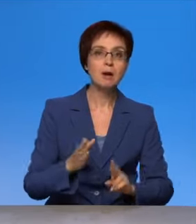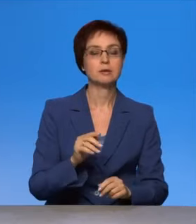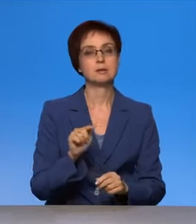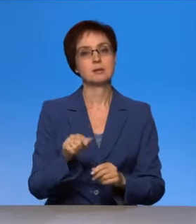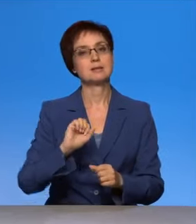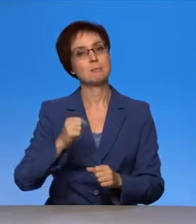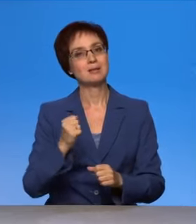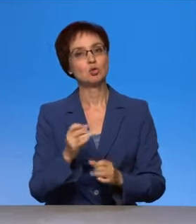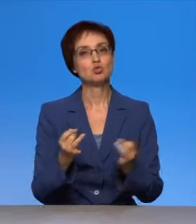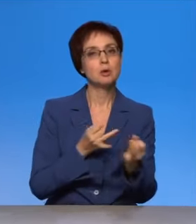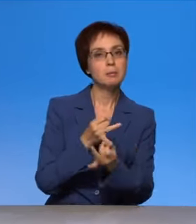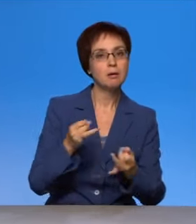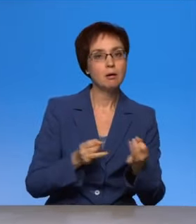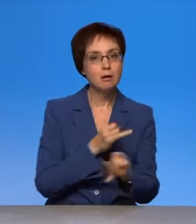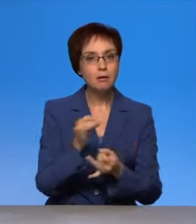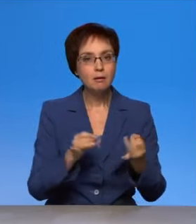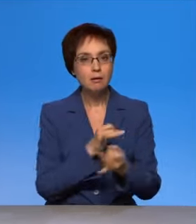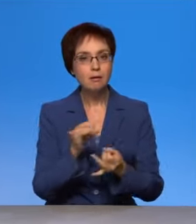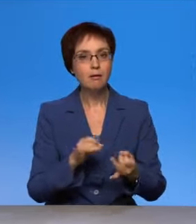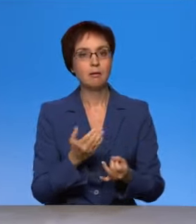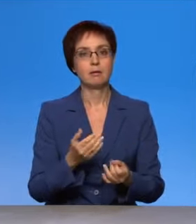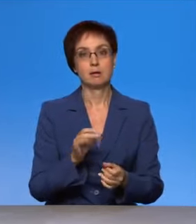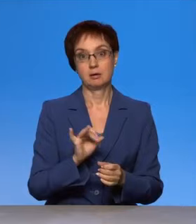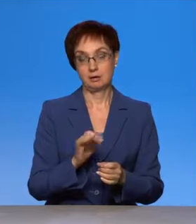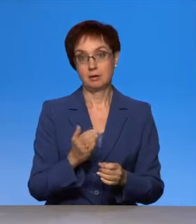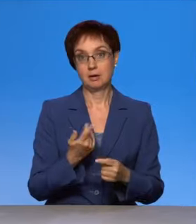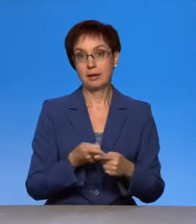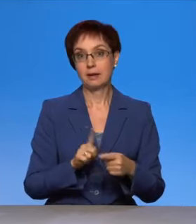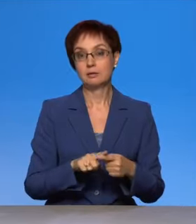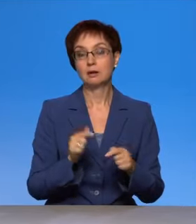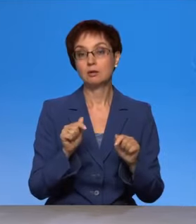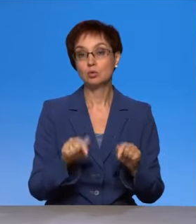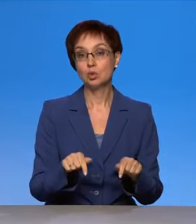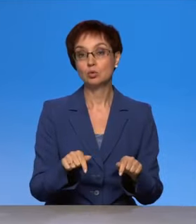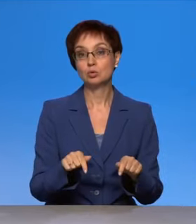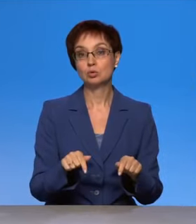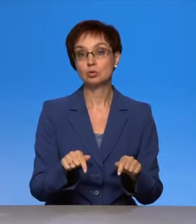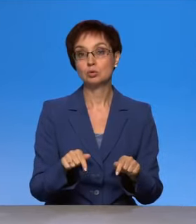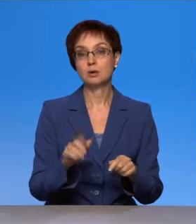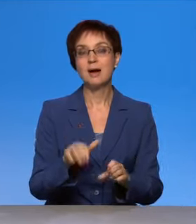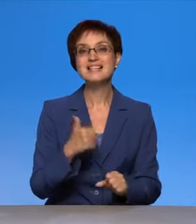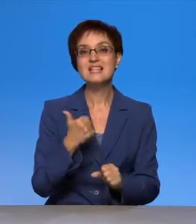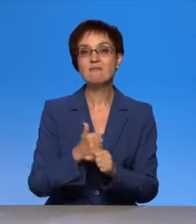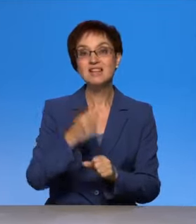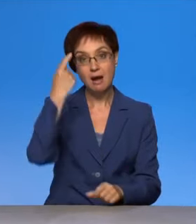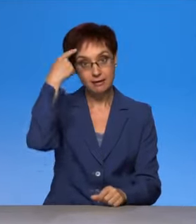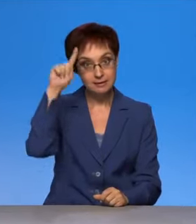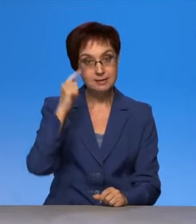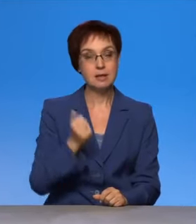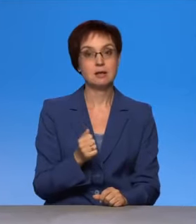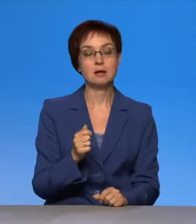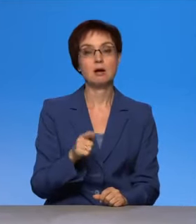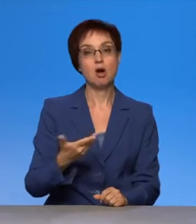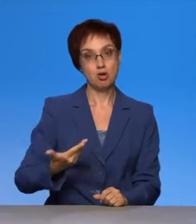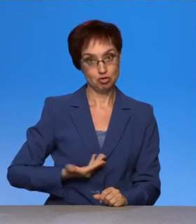где-то перекинулась чашкой пироли. Там, что-то. Вот. Это то, что основная идея – это живи в удовольствии. Но